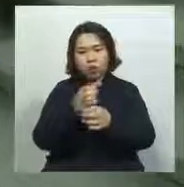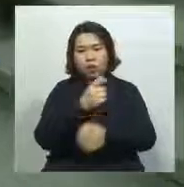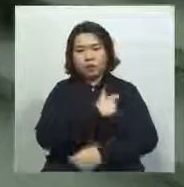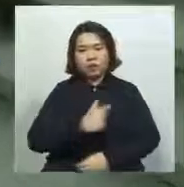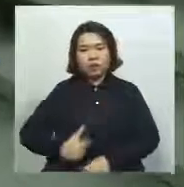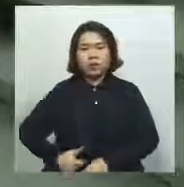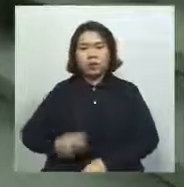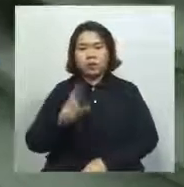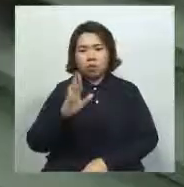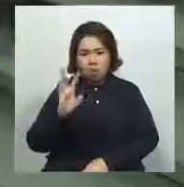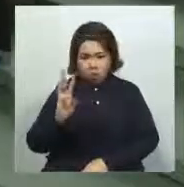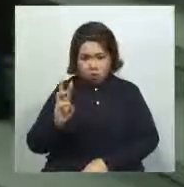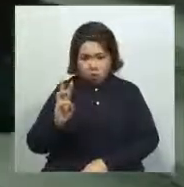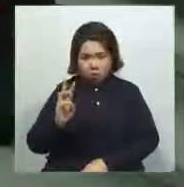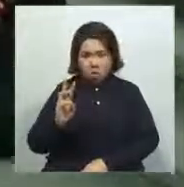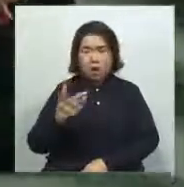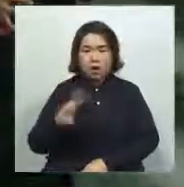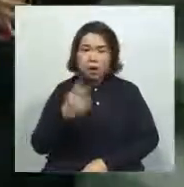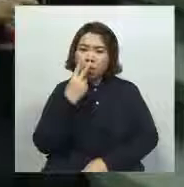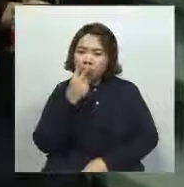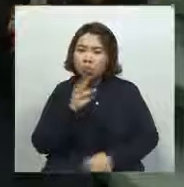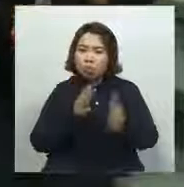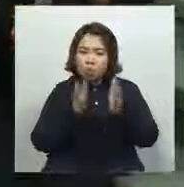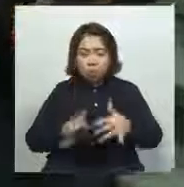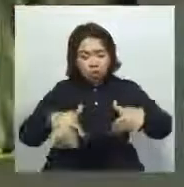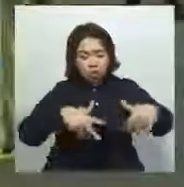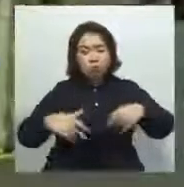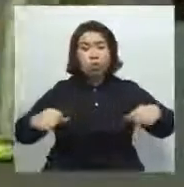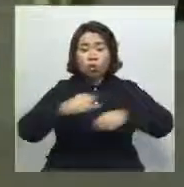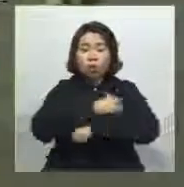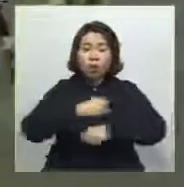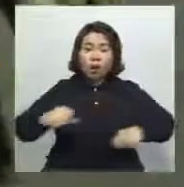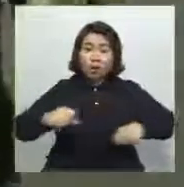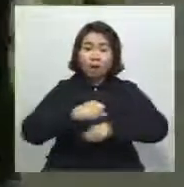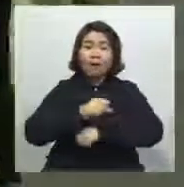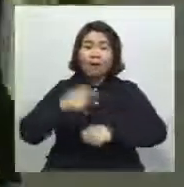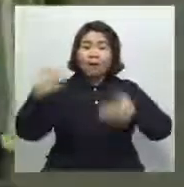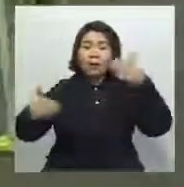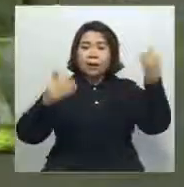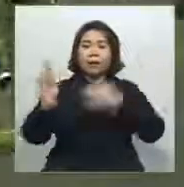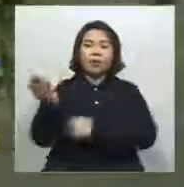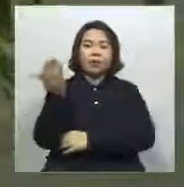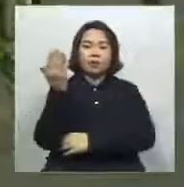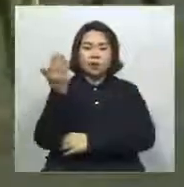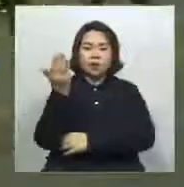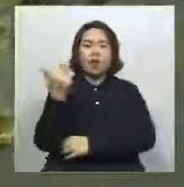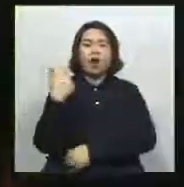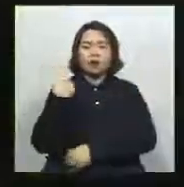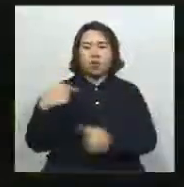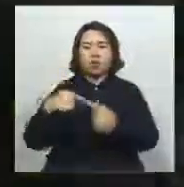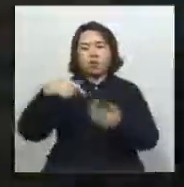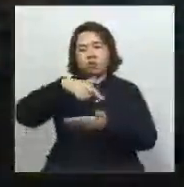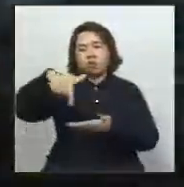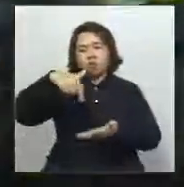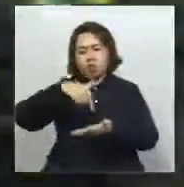กาลที่6แล้วก็ไปดูการออกกำลังกายนะคะการใช้กิจกรรมยามเช้าของประชาชนที่สวนลุ